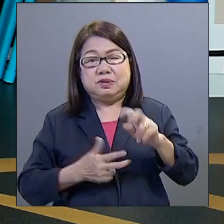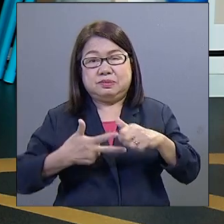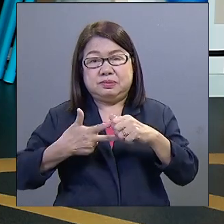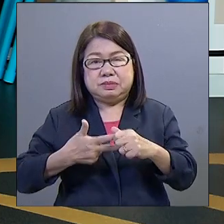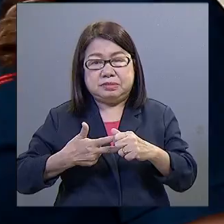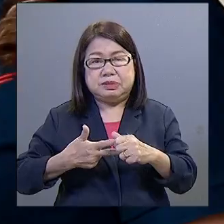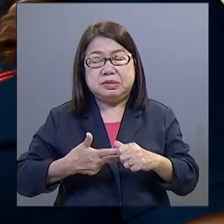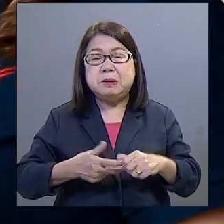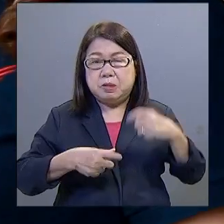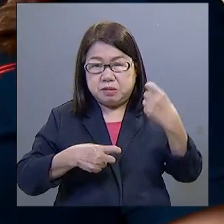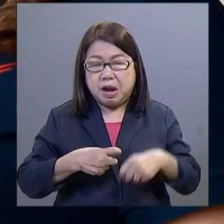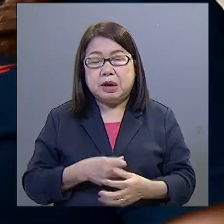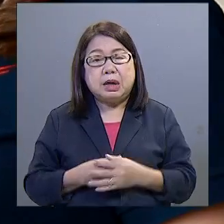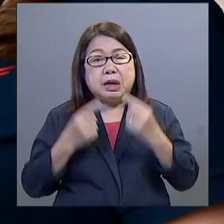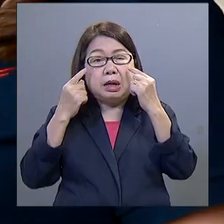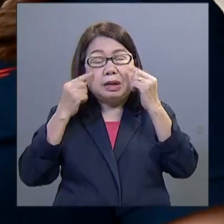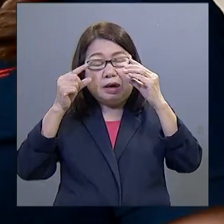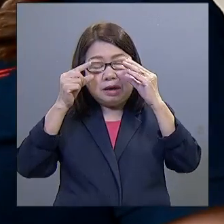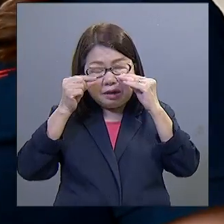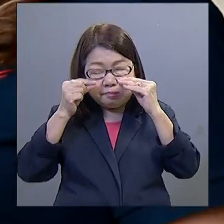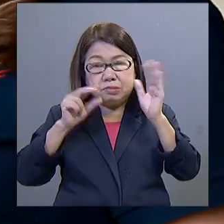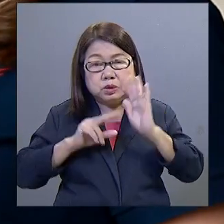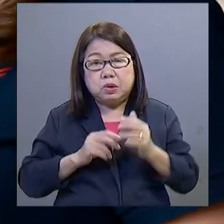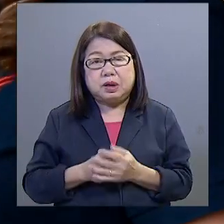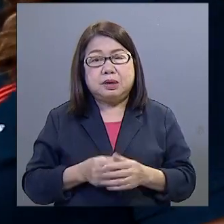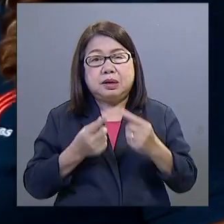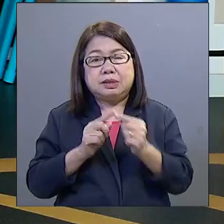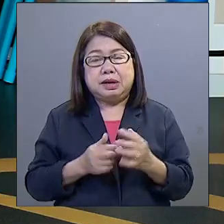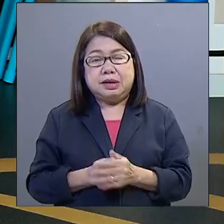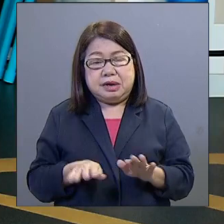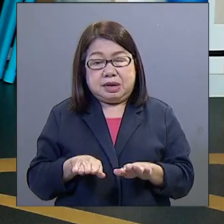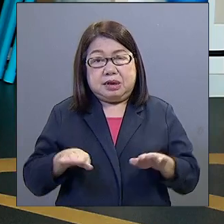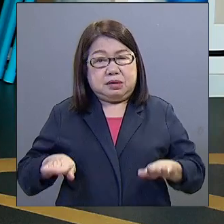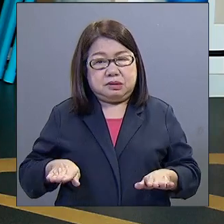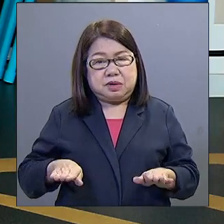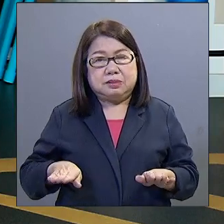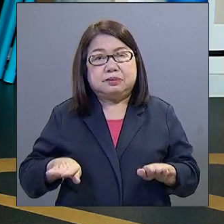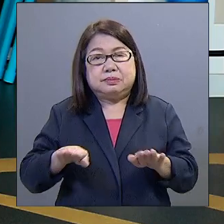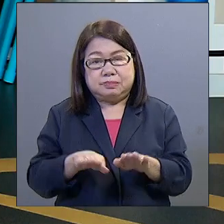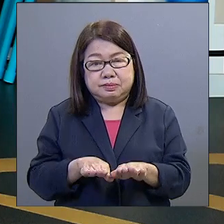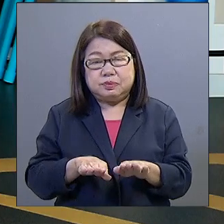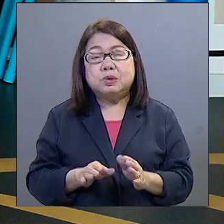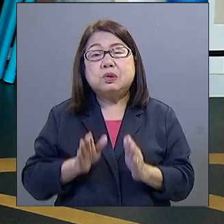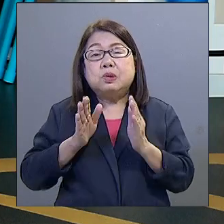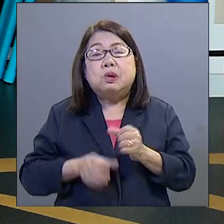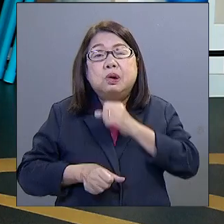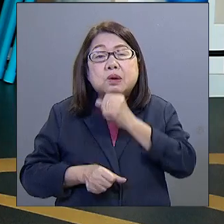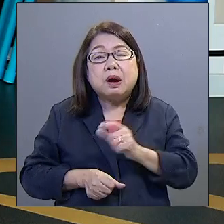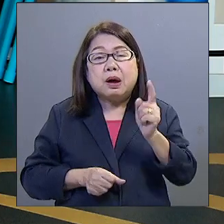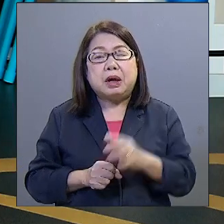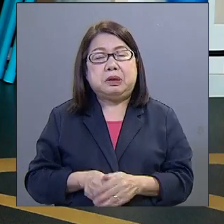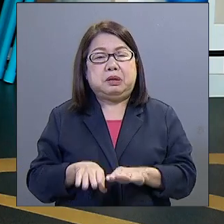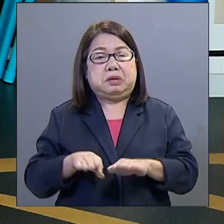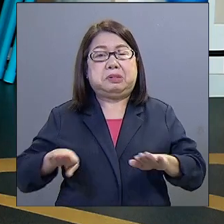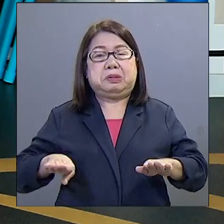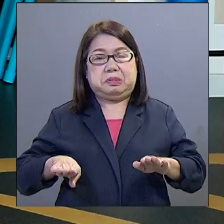ขึ้นมานิดนึงไม่ต้องหลับตานะแต่ว่าเราจะลดความแคบของการยืนลงมาหน่อยเพราะผู้สูงอายุส่วนใหญ่เดี๋ยวพอเริ่มอายุมากขึ้นก็จะเริ่มยืนข